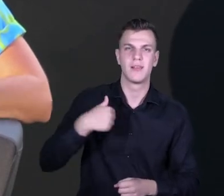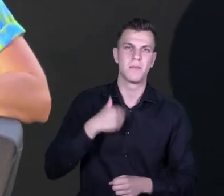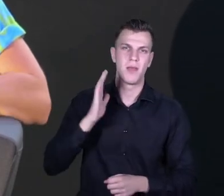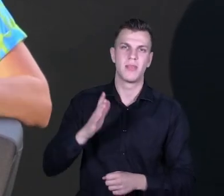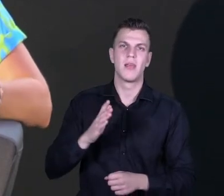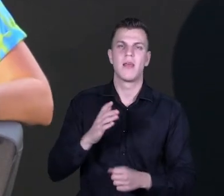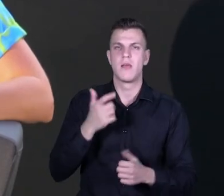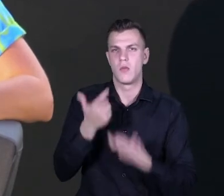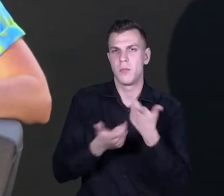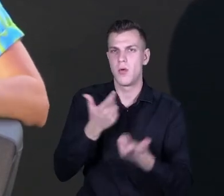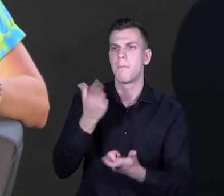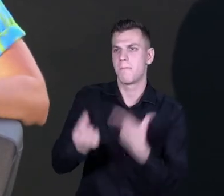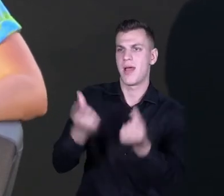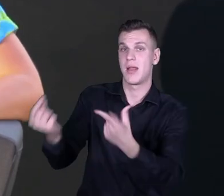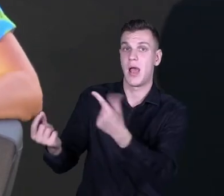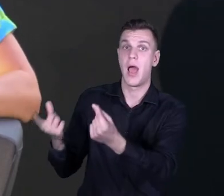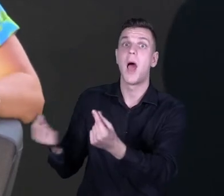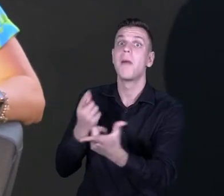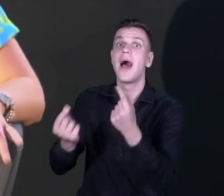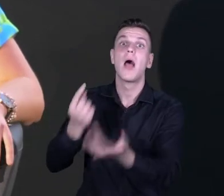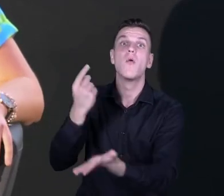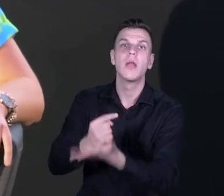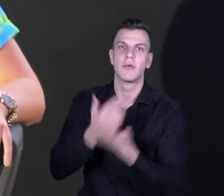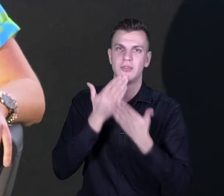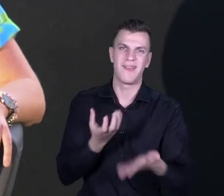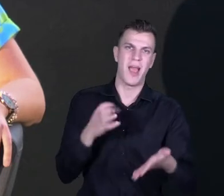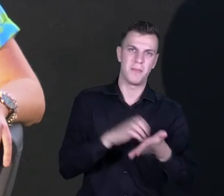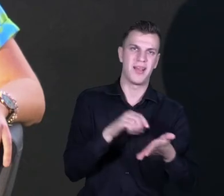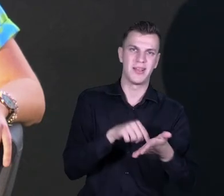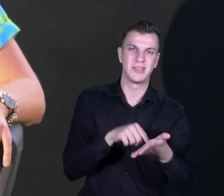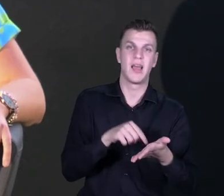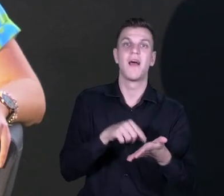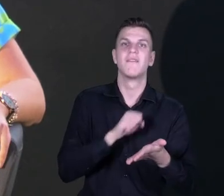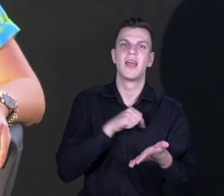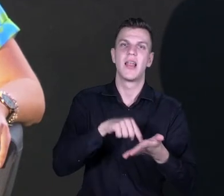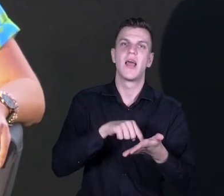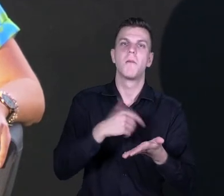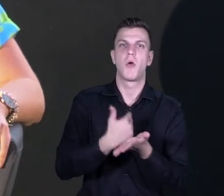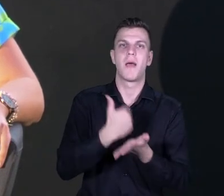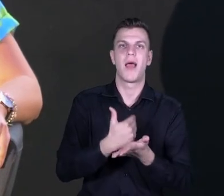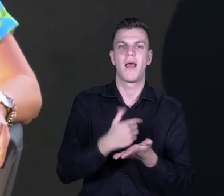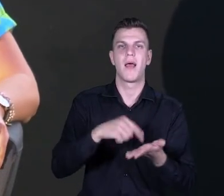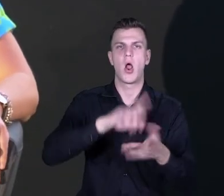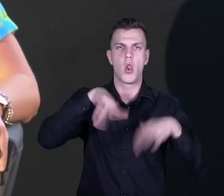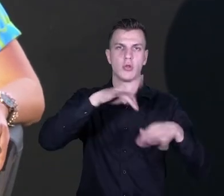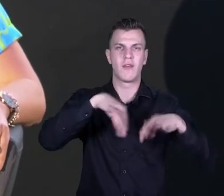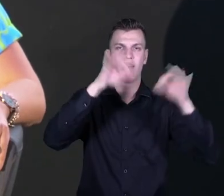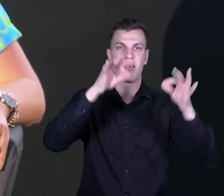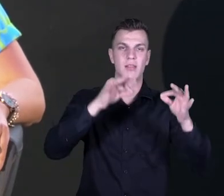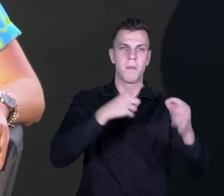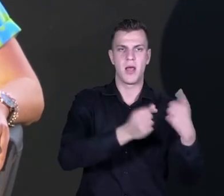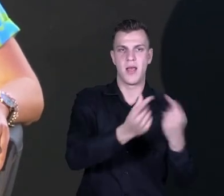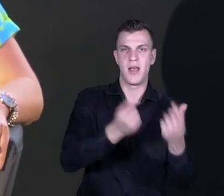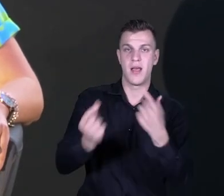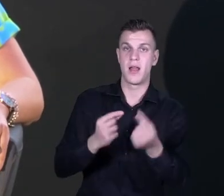która bardzo szybki, w jednej chwili wręcz losowała tych uczniów w pary i na cały tydzień moi